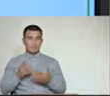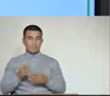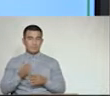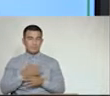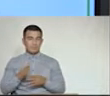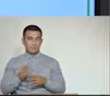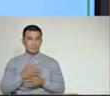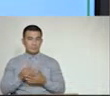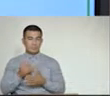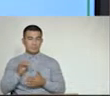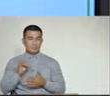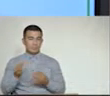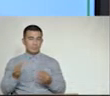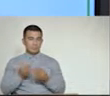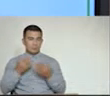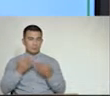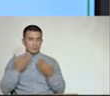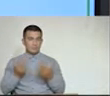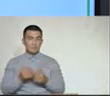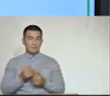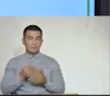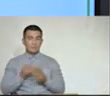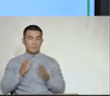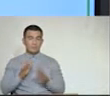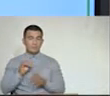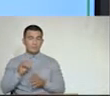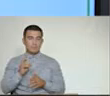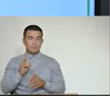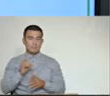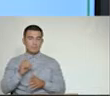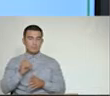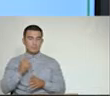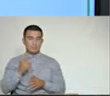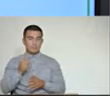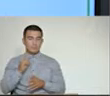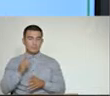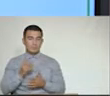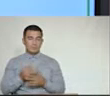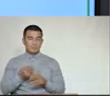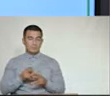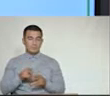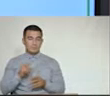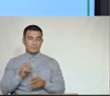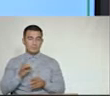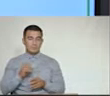organoidlari bo'lmaydi. Ulardan bezgak paraziti keng tarqalgan.